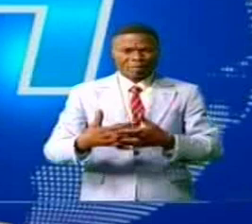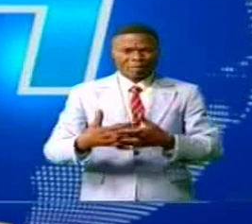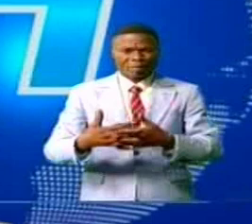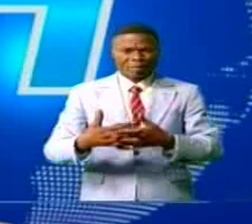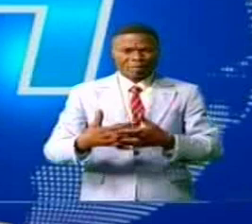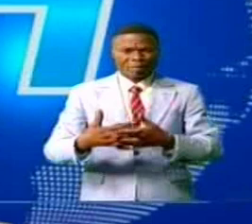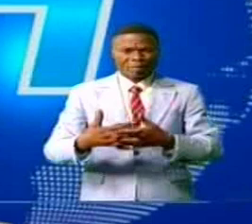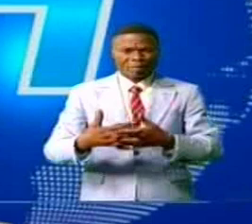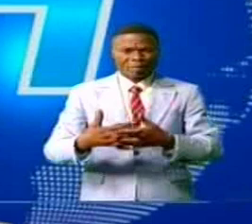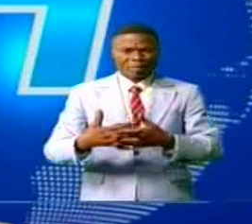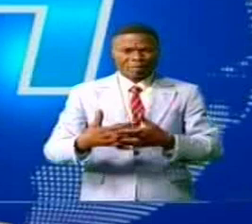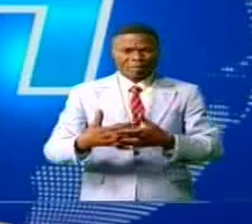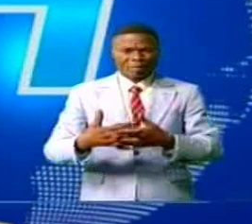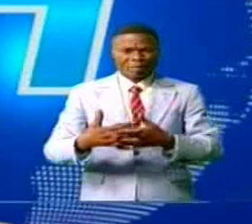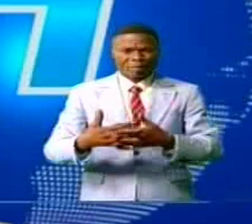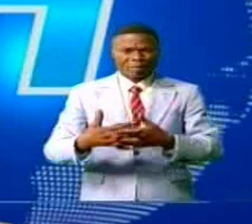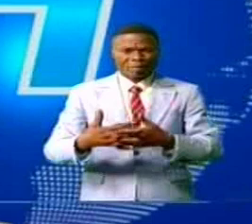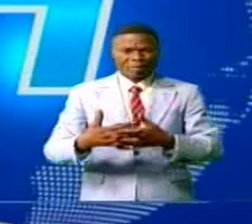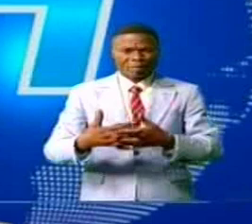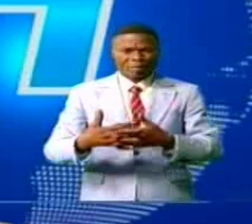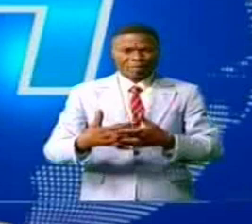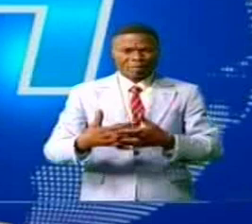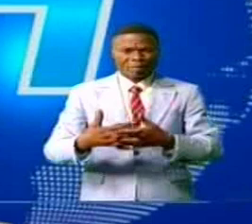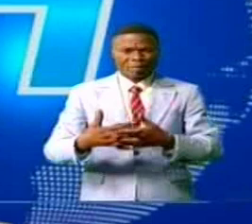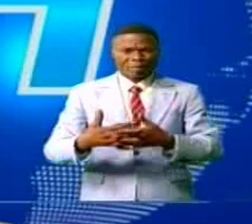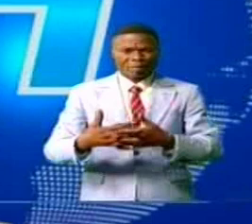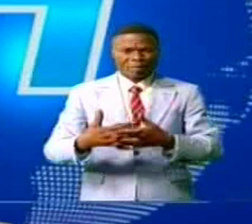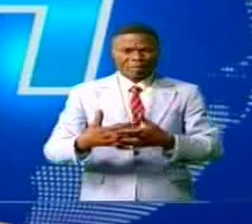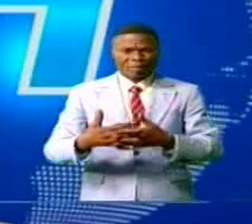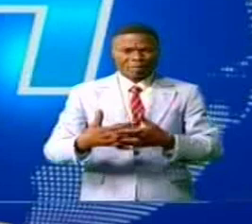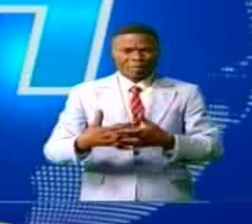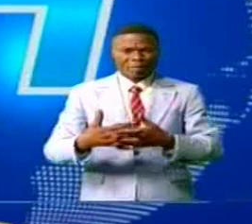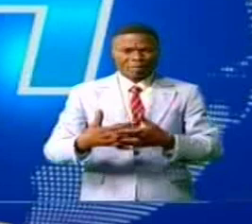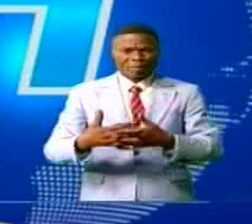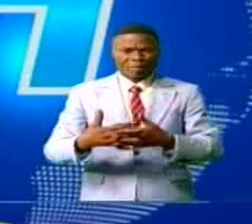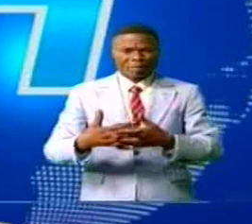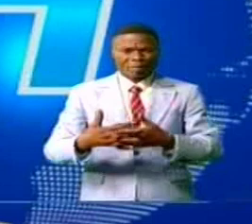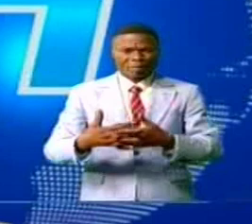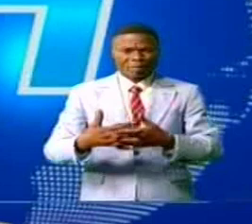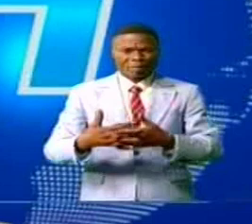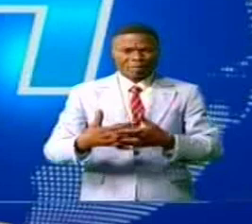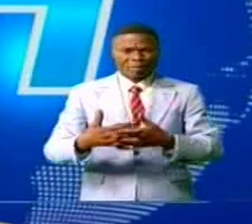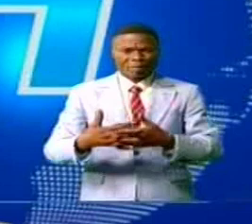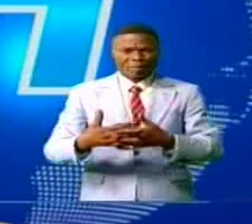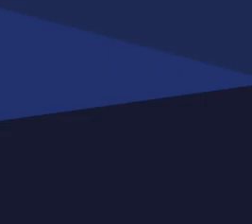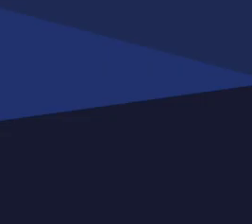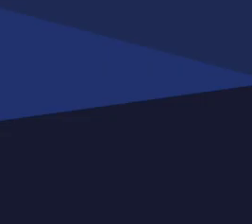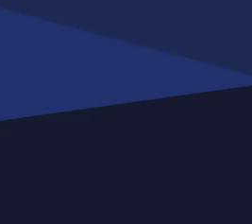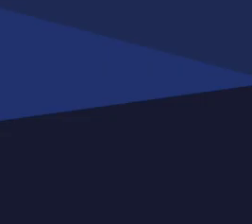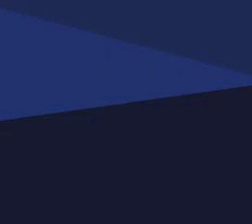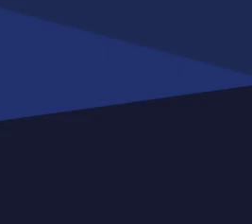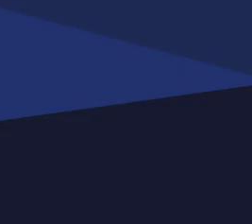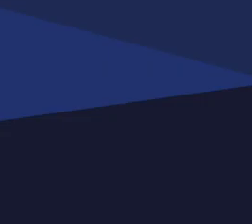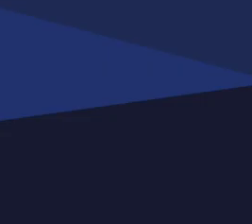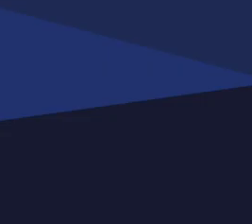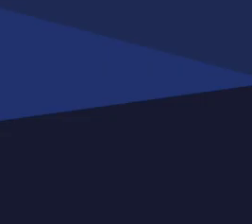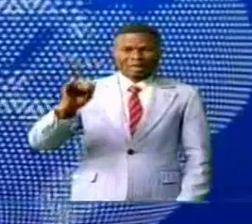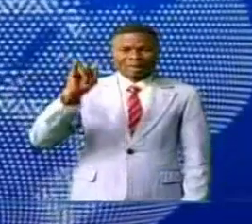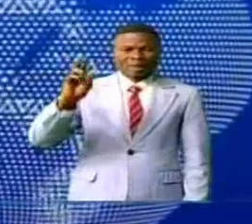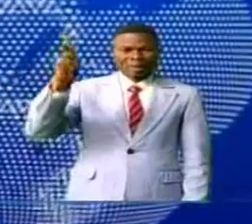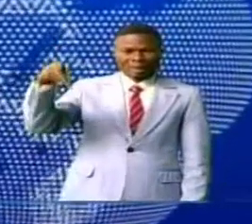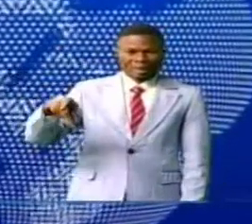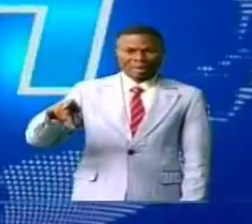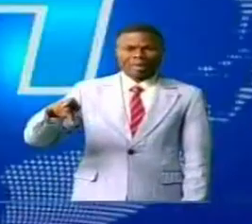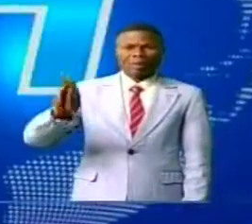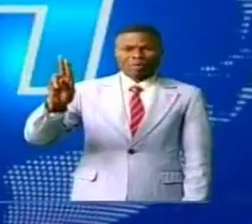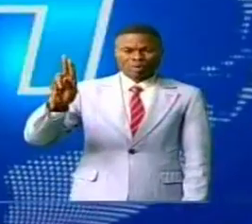remis par l'honorable Coco Jacques Moulongo en mission de travail dans le territoire de Kipushi. Nous sommes